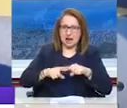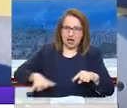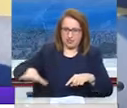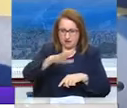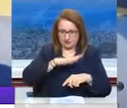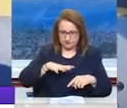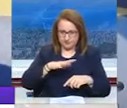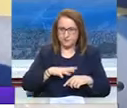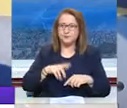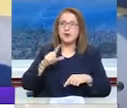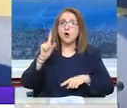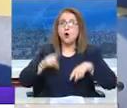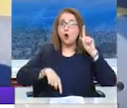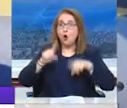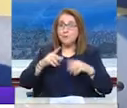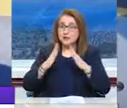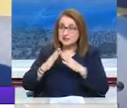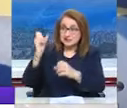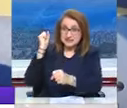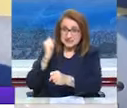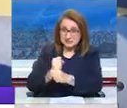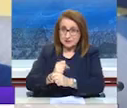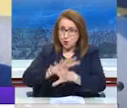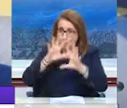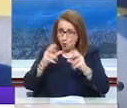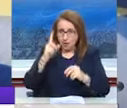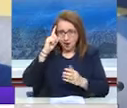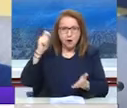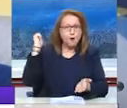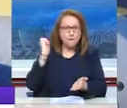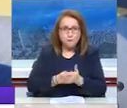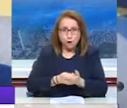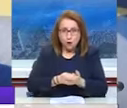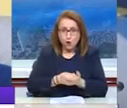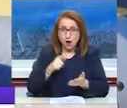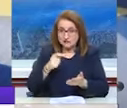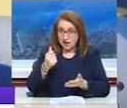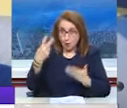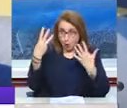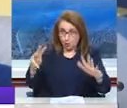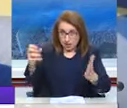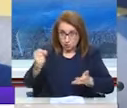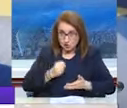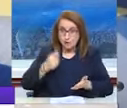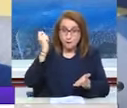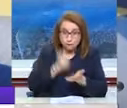σε προσωρινή αναστολή εργασίας είναι αφορολόγητη, ακατάσχετη και μη